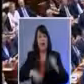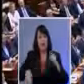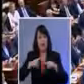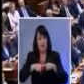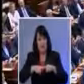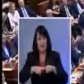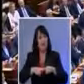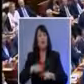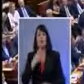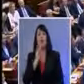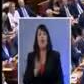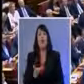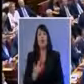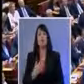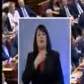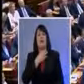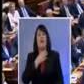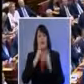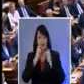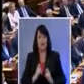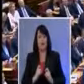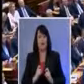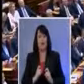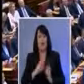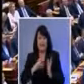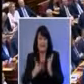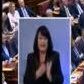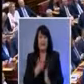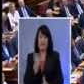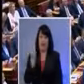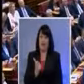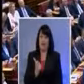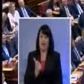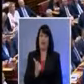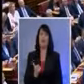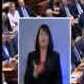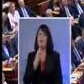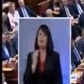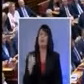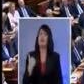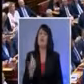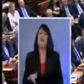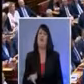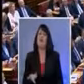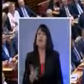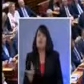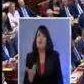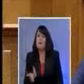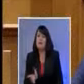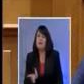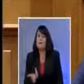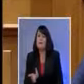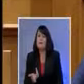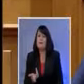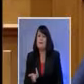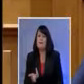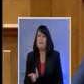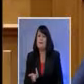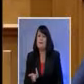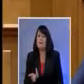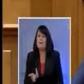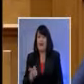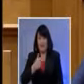επειδή αναγκαστήκαμε να πάρουμε τρίτο δάνειο. Αλήθεια, γιατί? Γιατί? Για να ξεπληρώσουμε